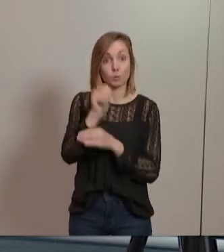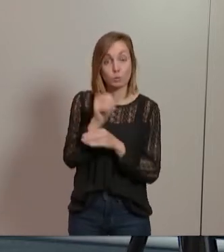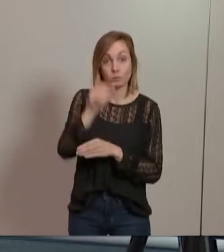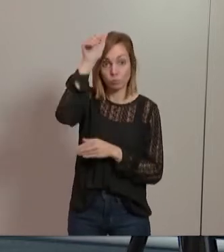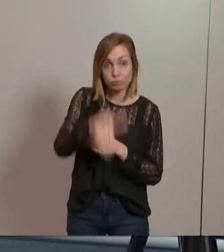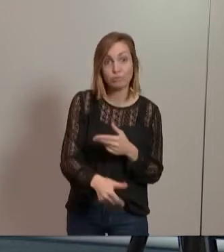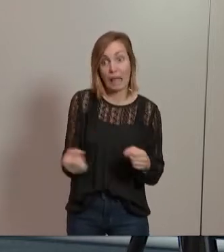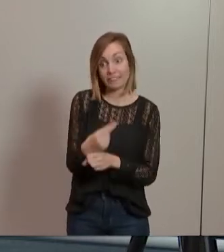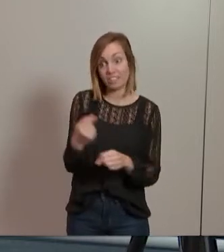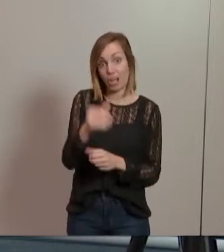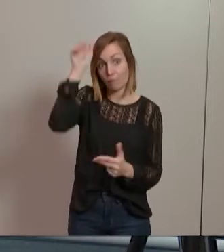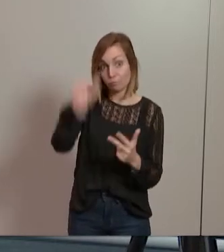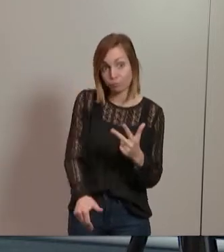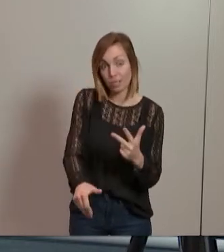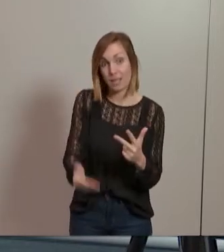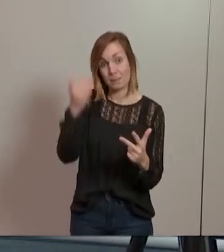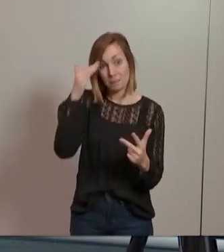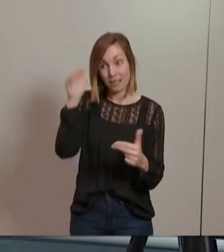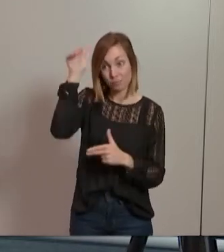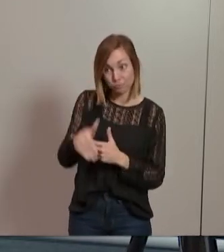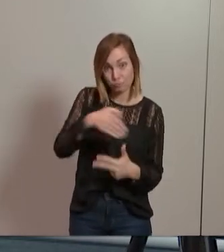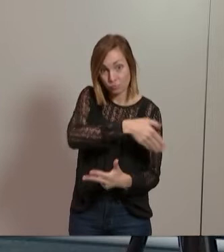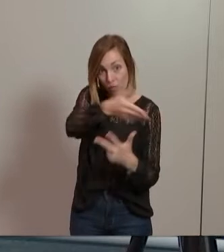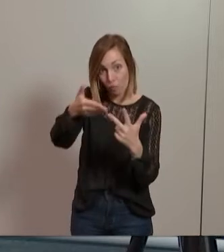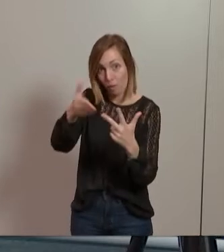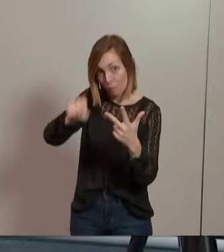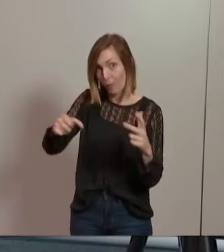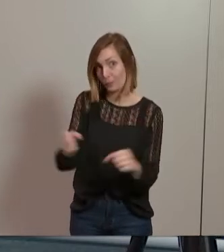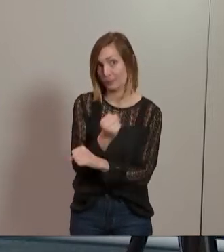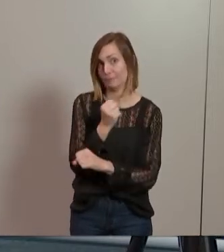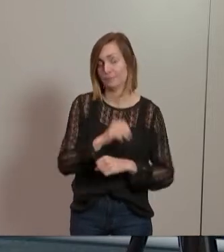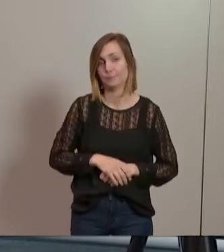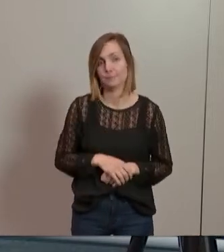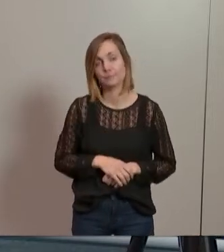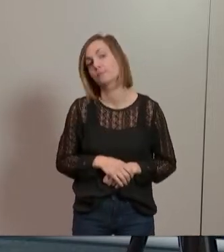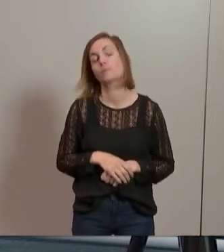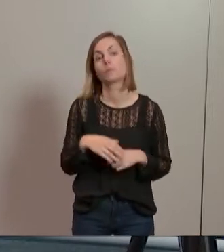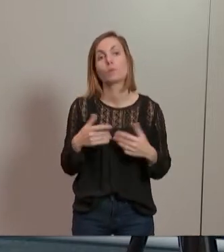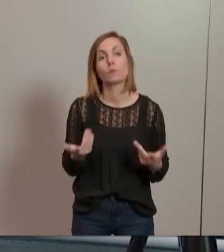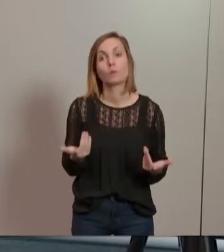déchets. Et justement, par ces activités-là, on peut y arriver.